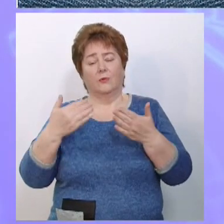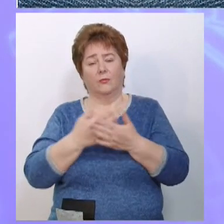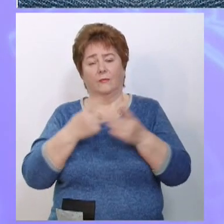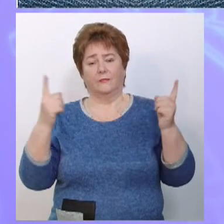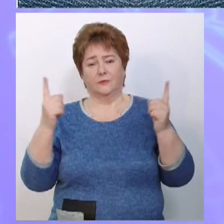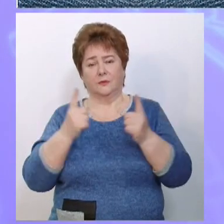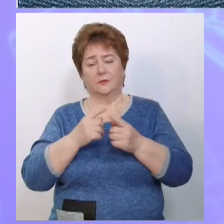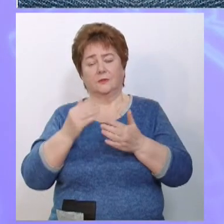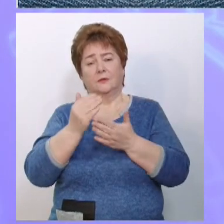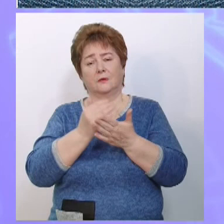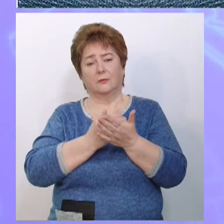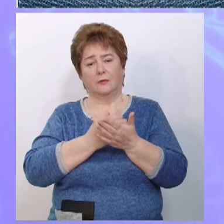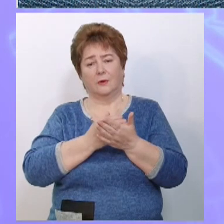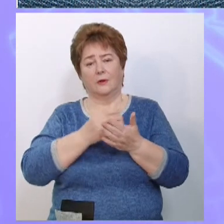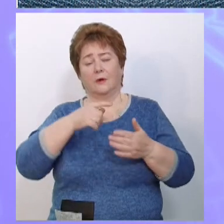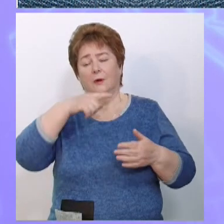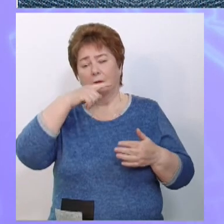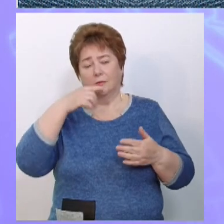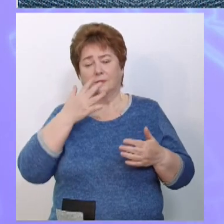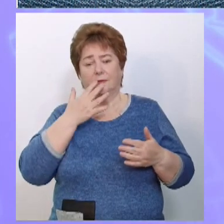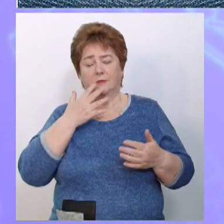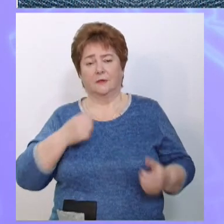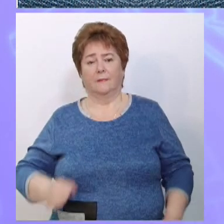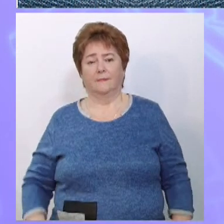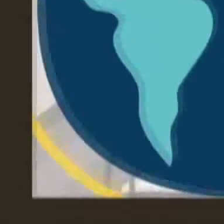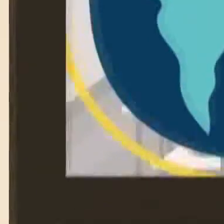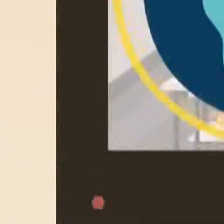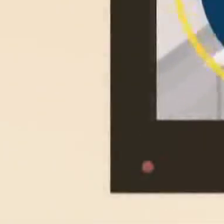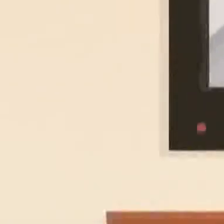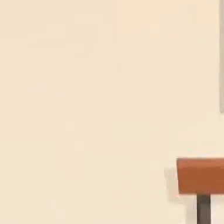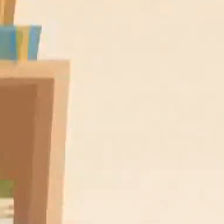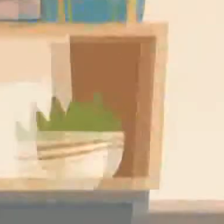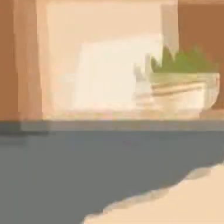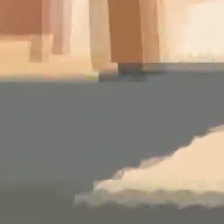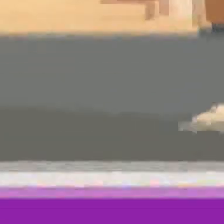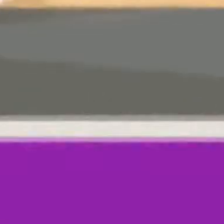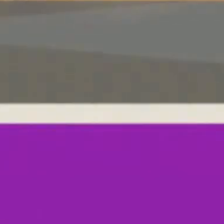новых встреч на уроках русского языка!